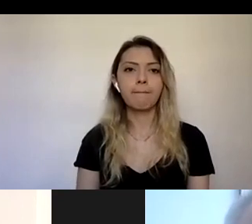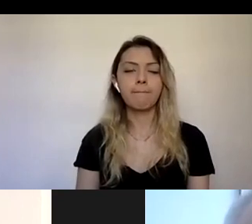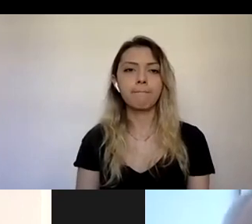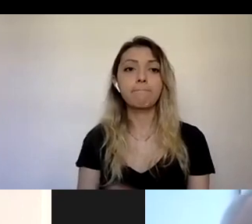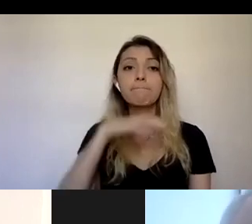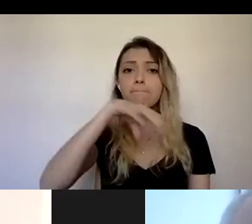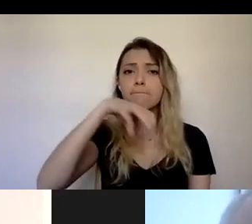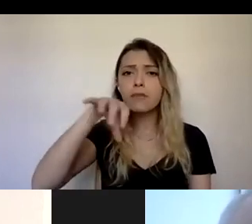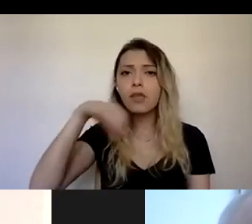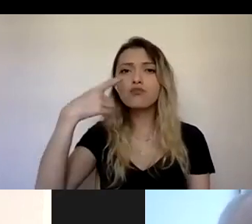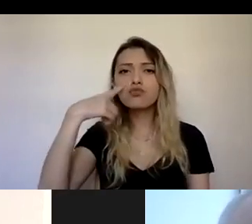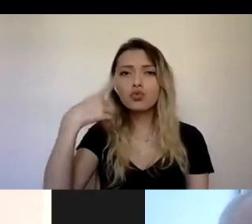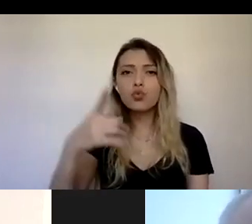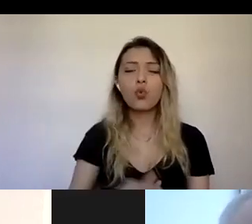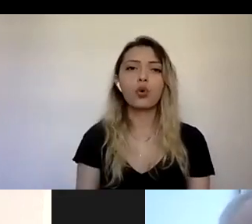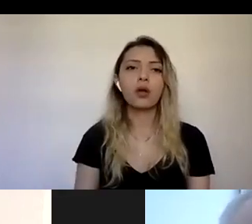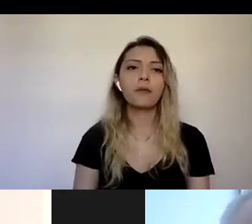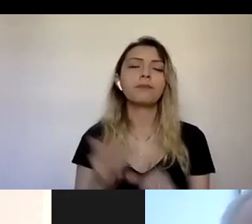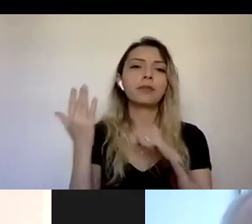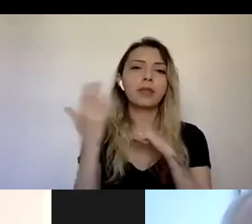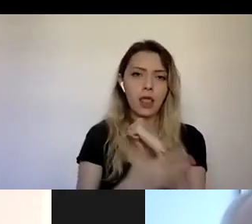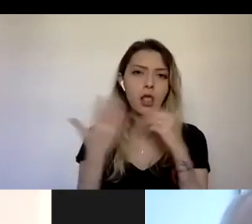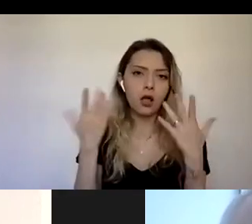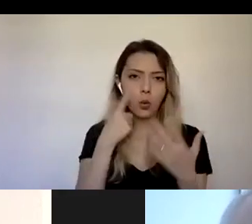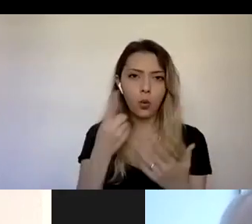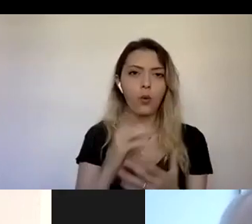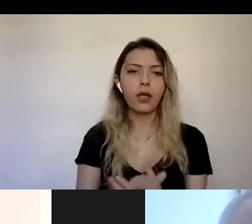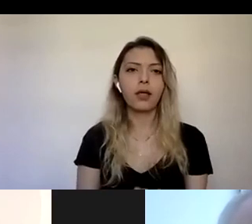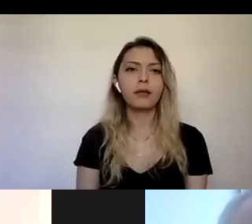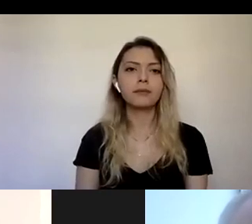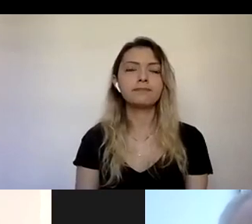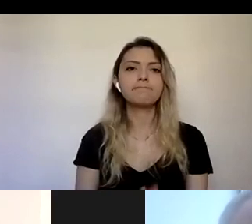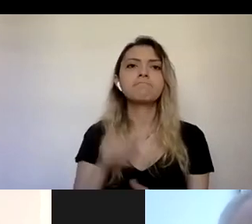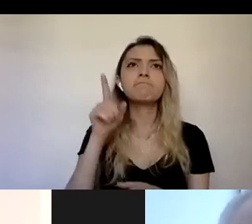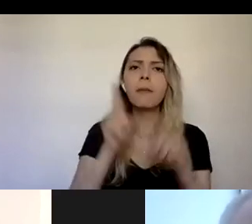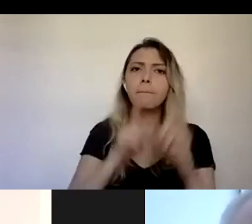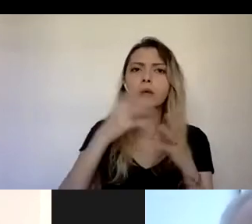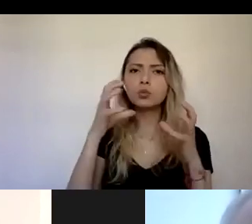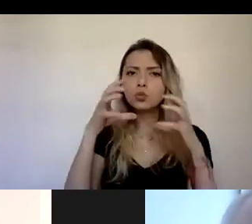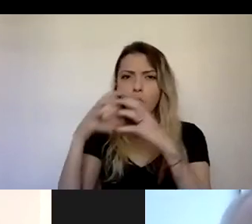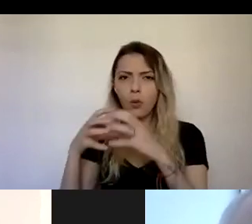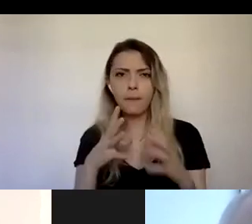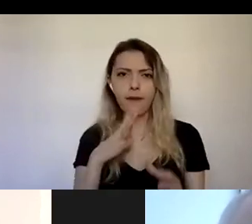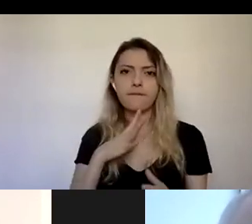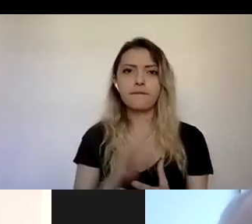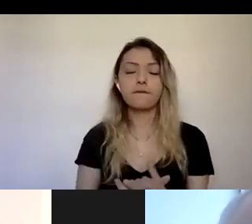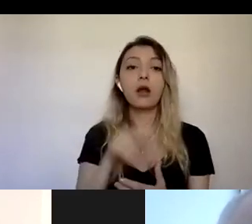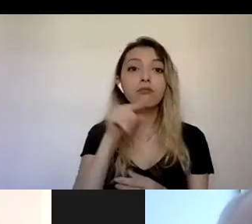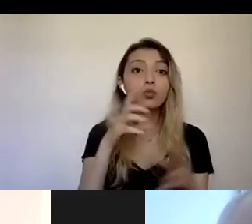ayrımcılık yasağında hani belli gruplar var. O belli grupları en